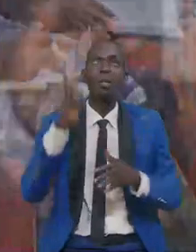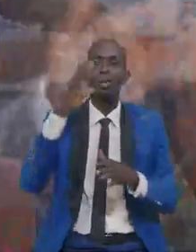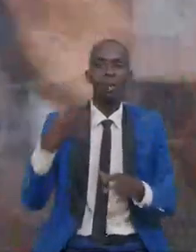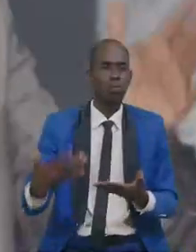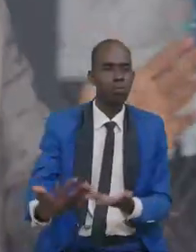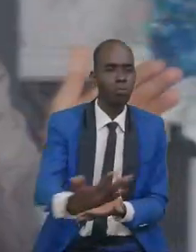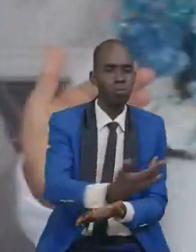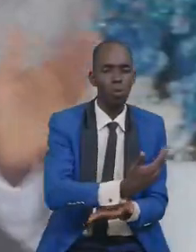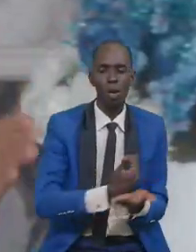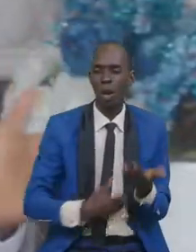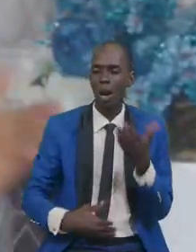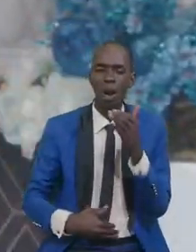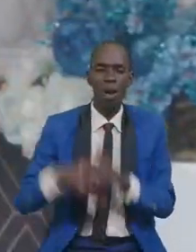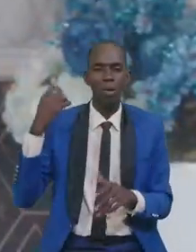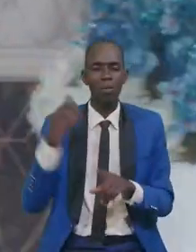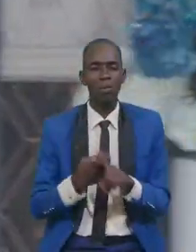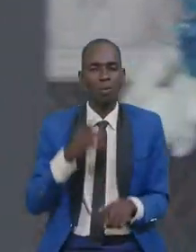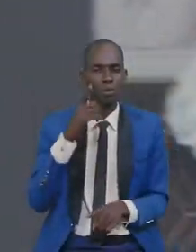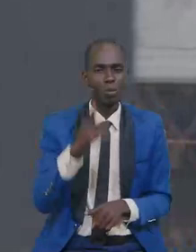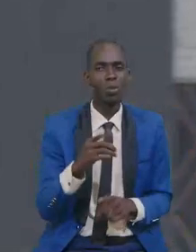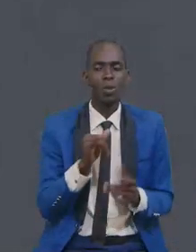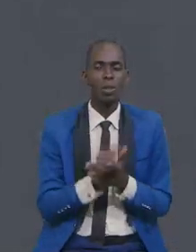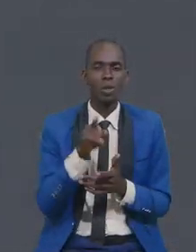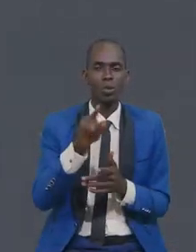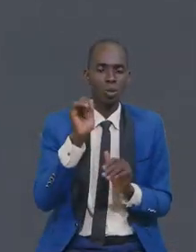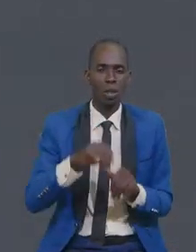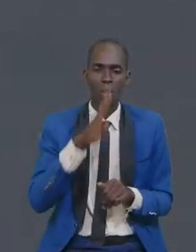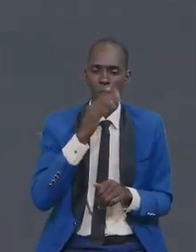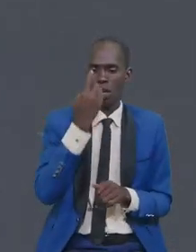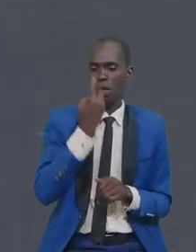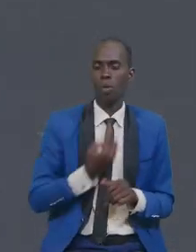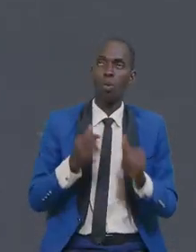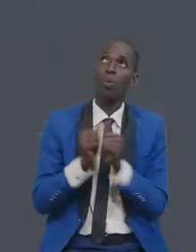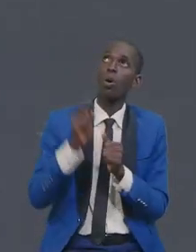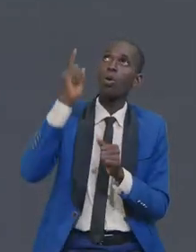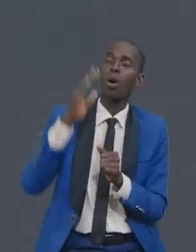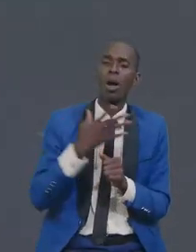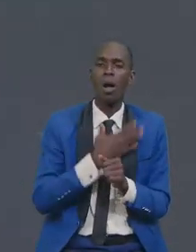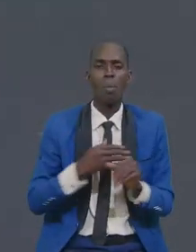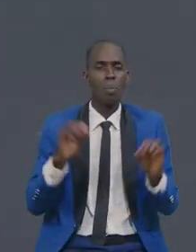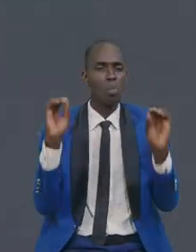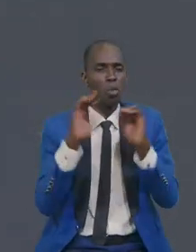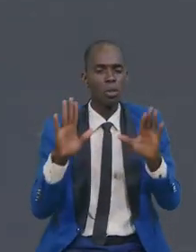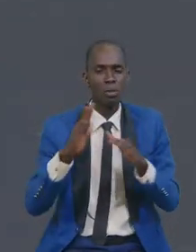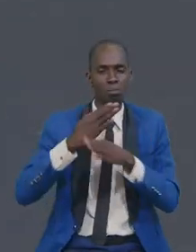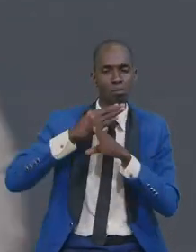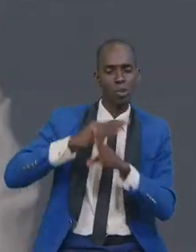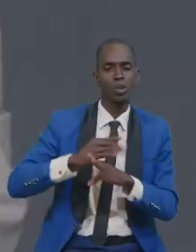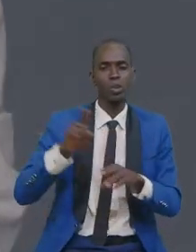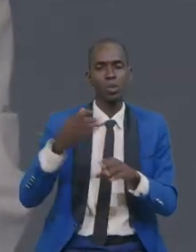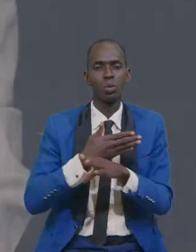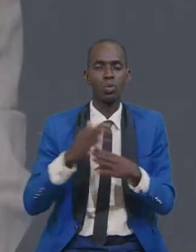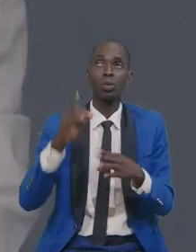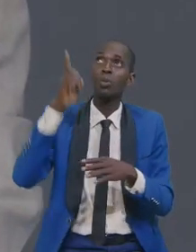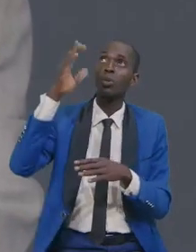les emporte pour qu'il te laisse avec Dieu et entre toi et Dieu et de tout ton